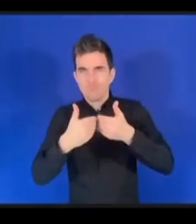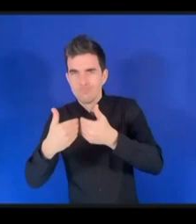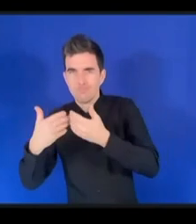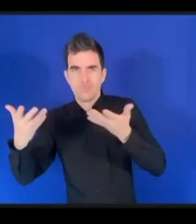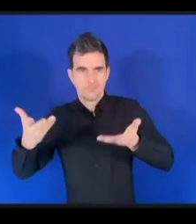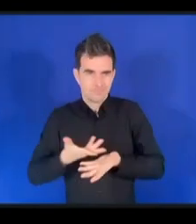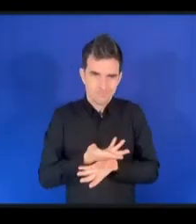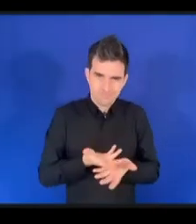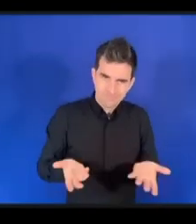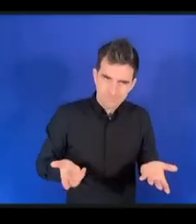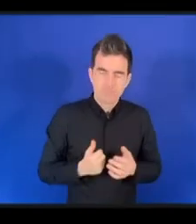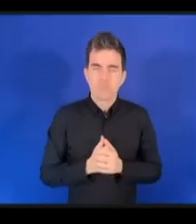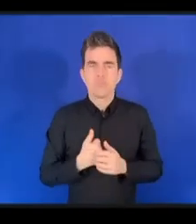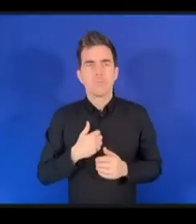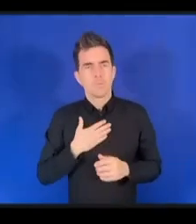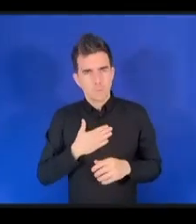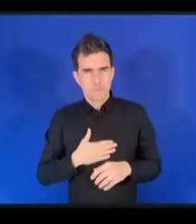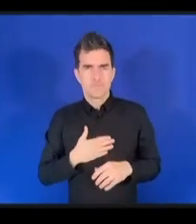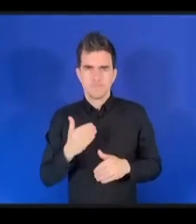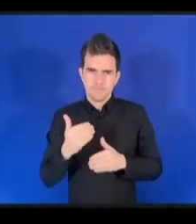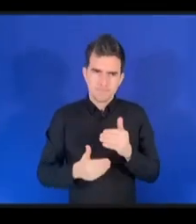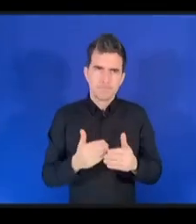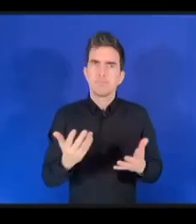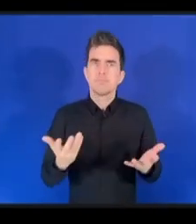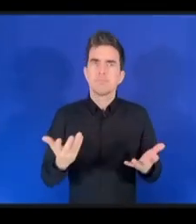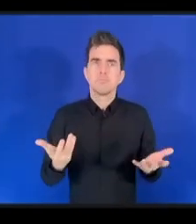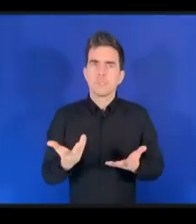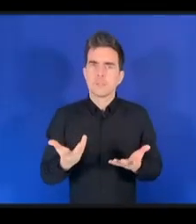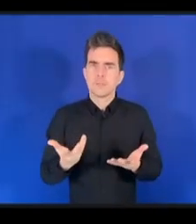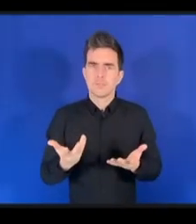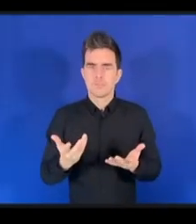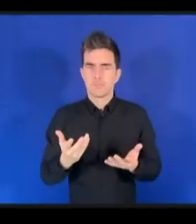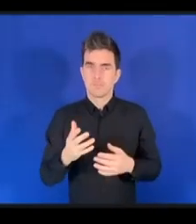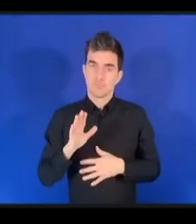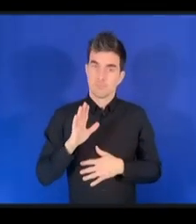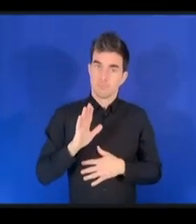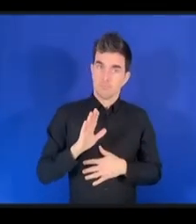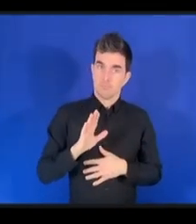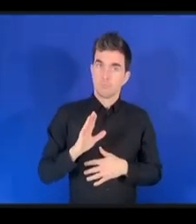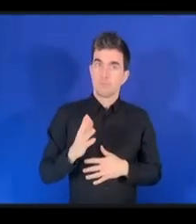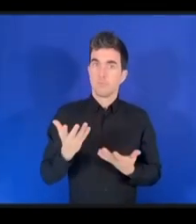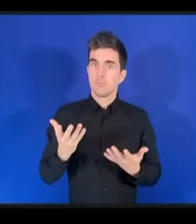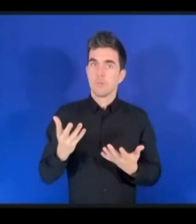貢献する、そんな取り組みが始まっております。